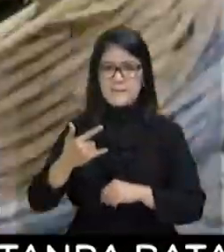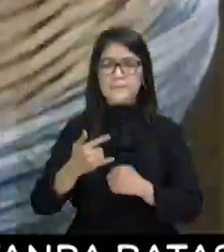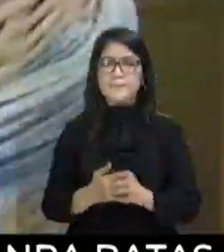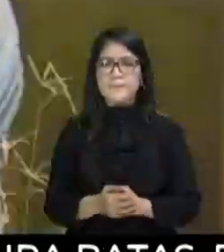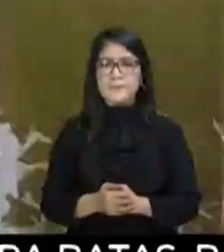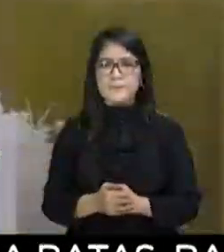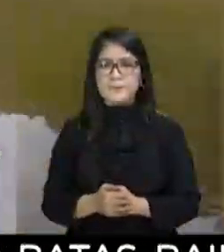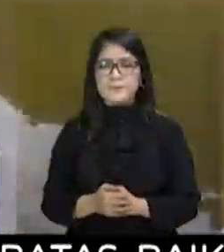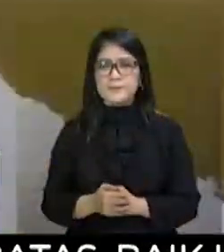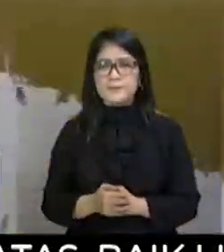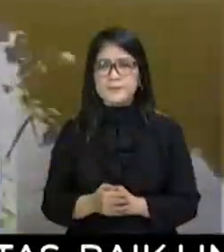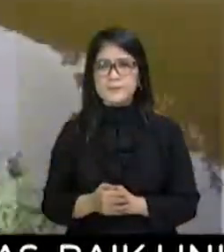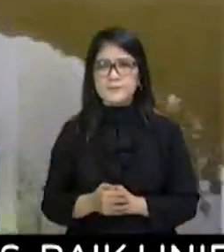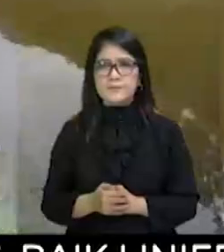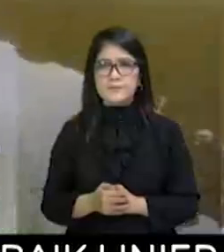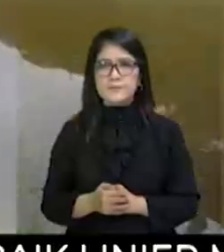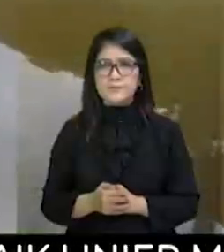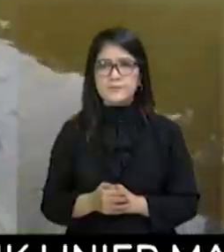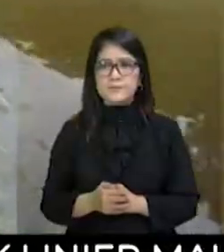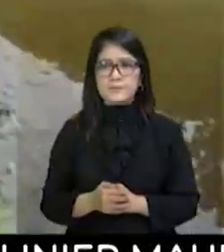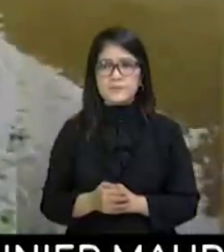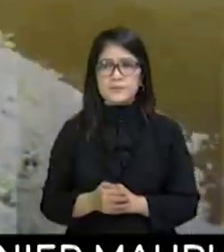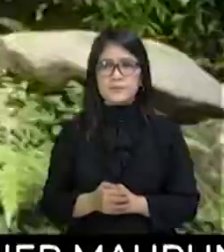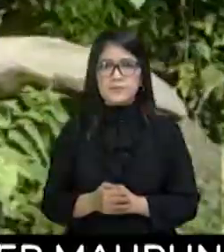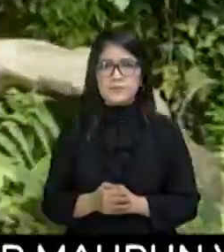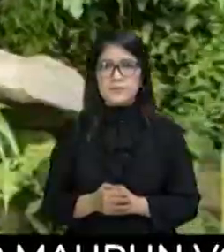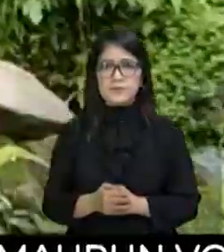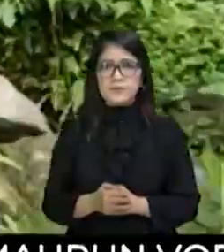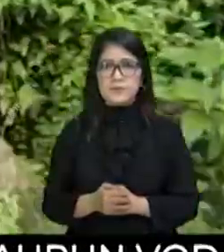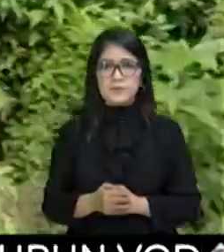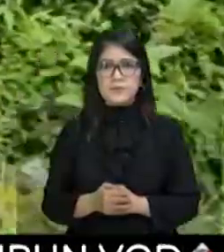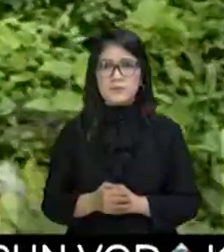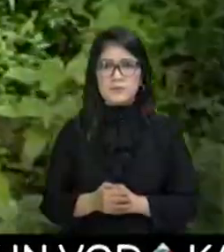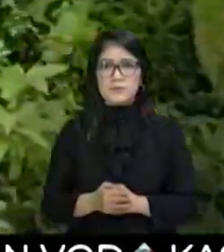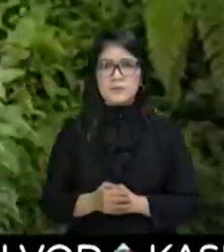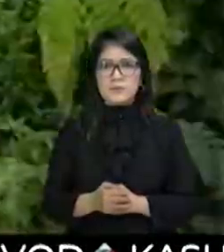Dari Boyolali, Jawa Tengah, Tata Ramanta, iNews melaporkan.